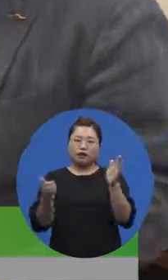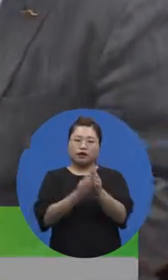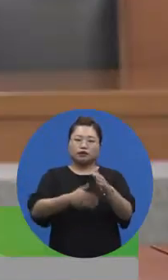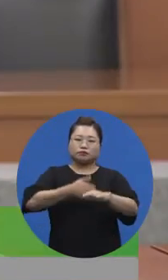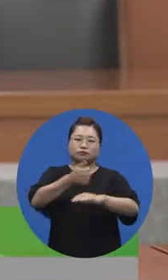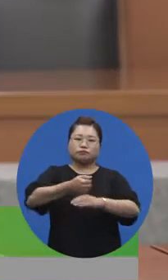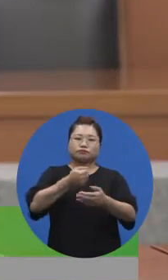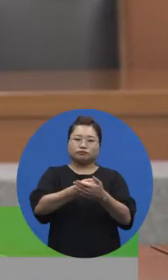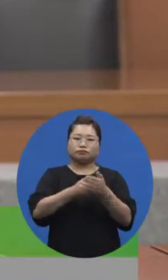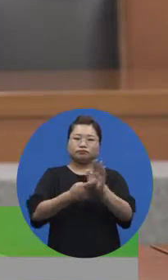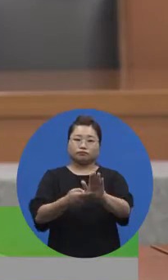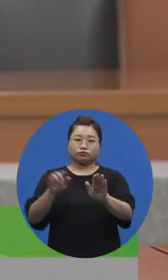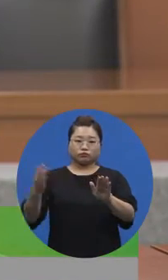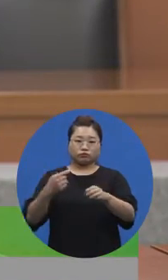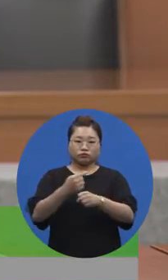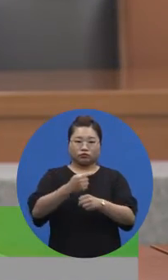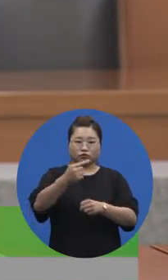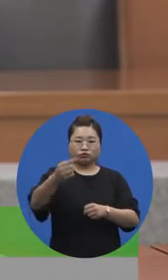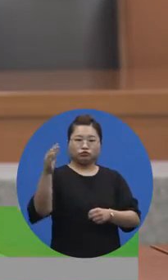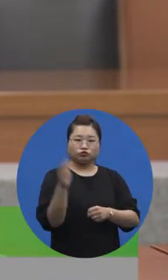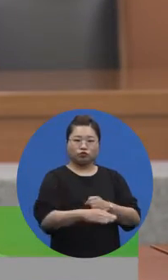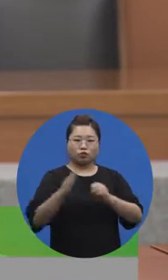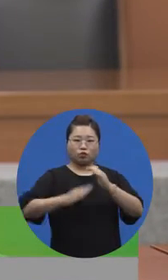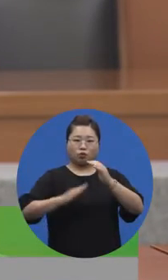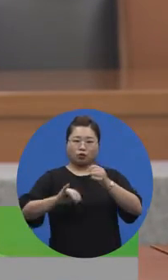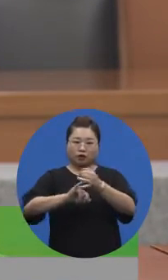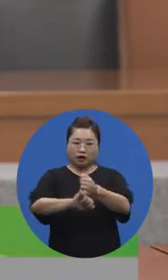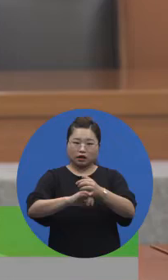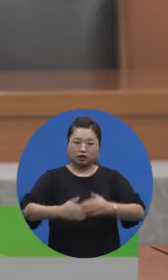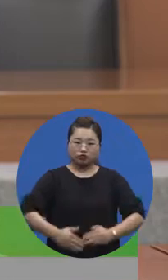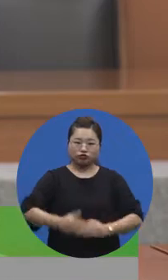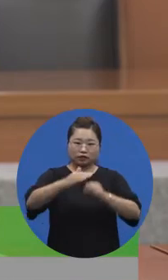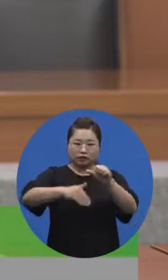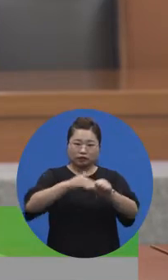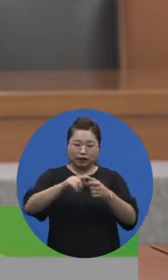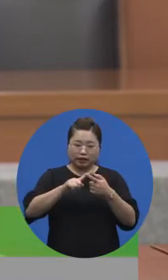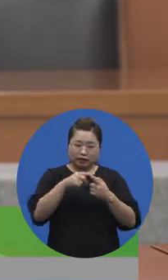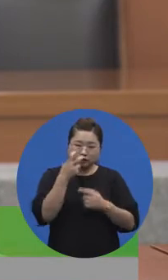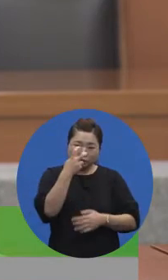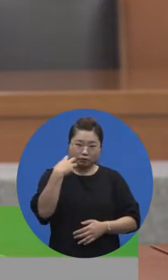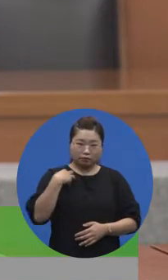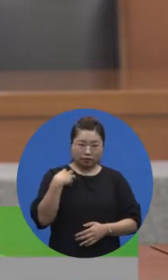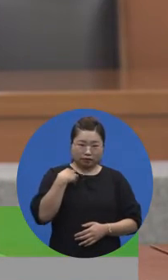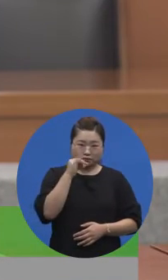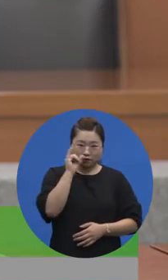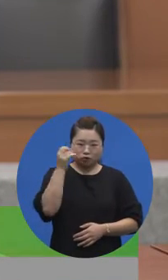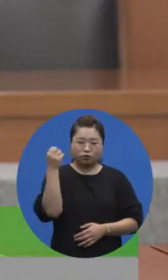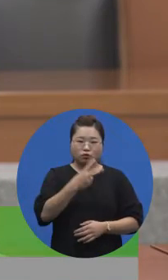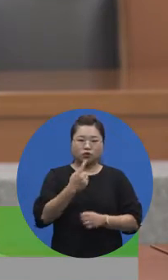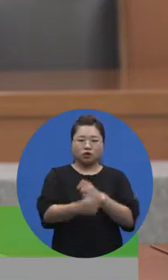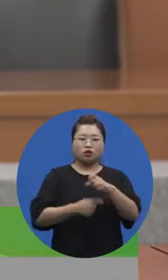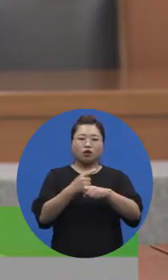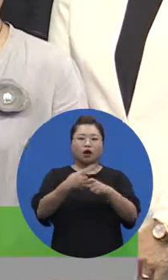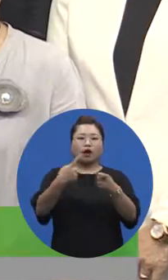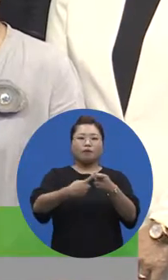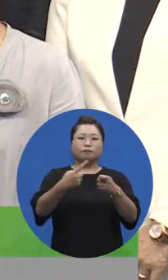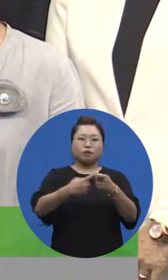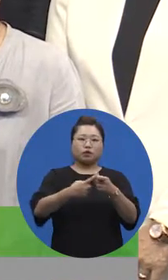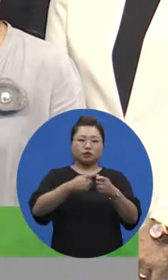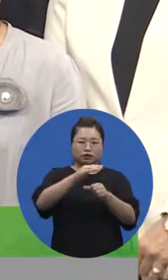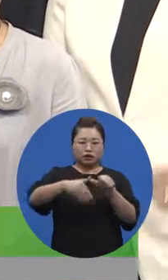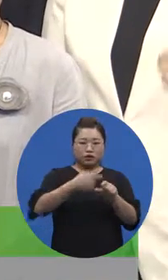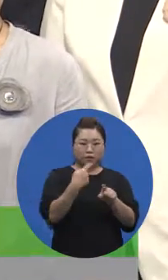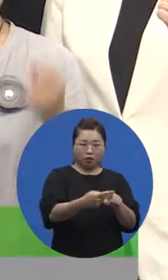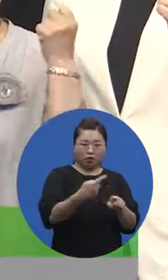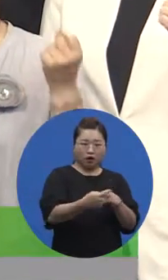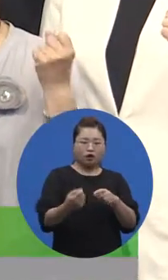최종 확정하게 됩니다. 내년부터는 공약사업 추진 상황을 수시 점검하고 연 1회 공약사업 추진